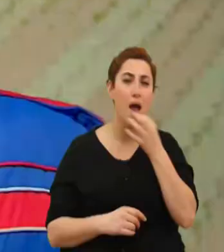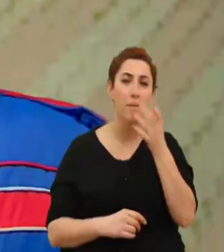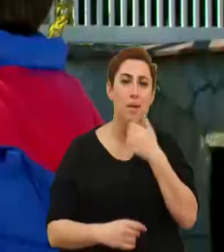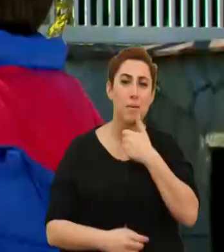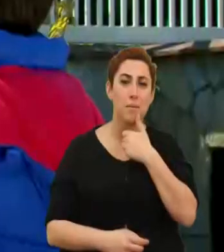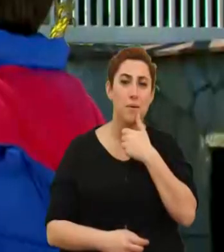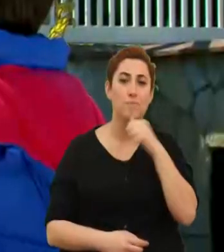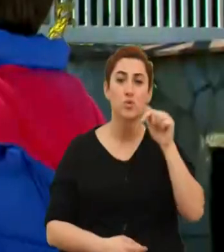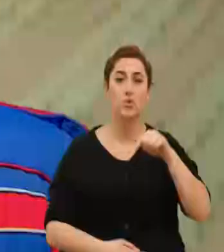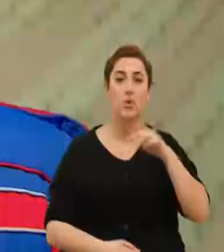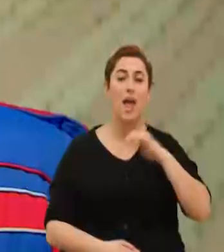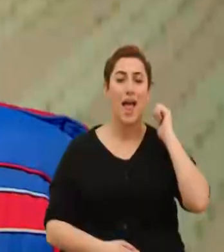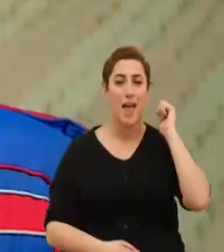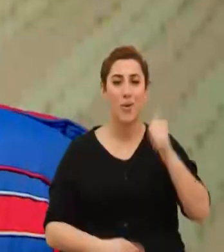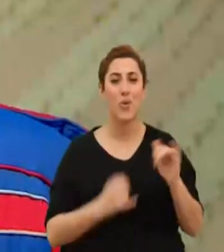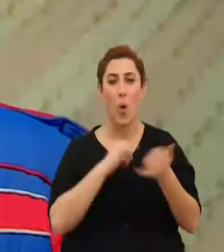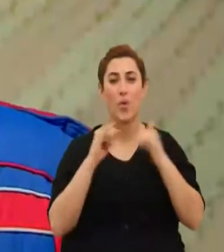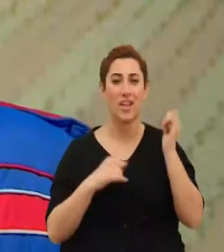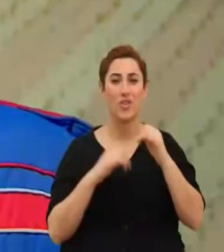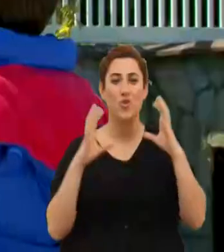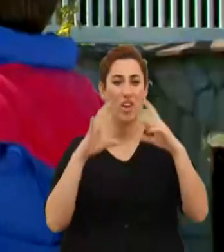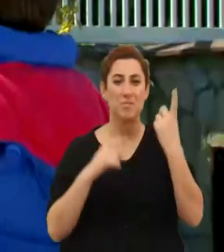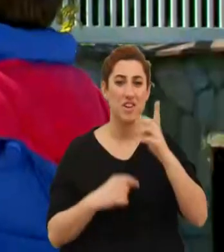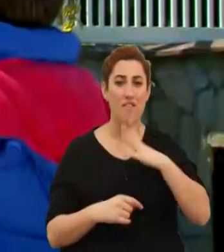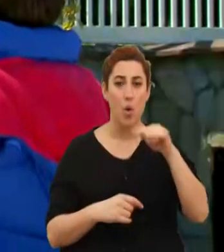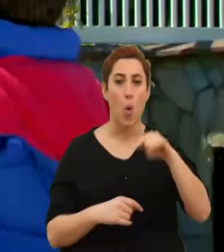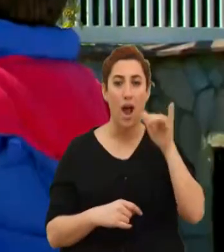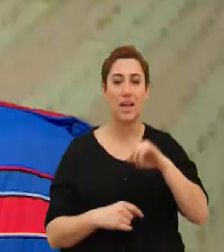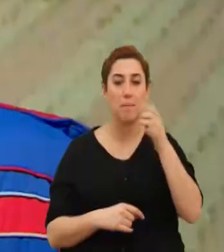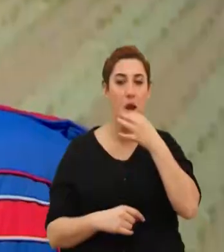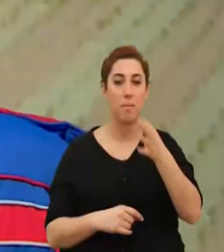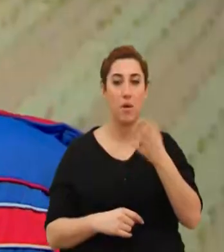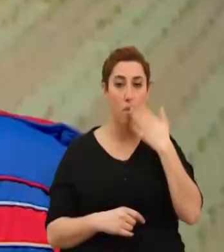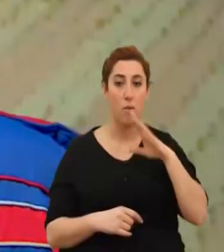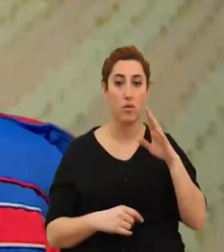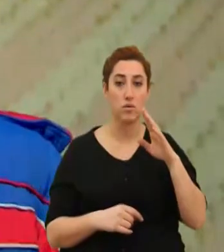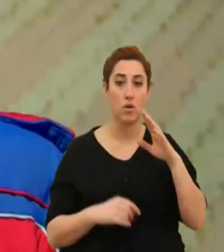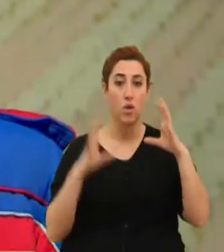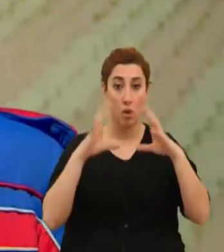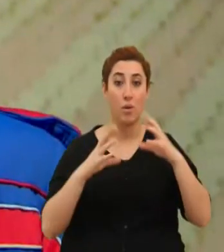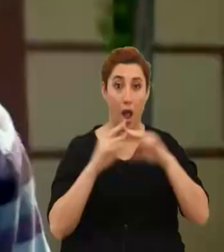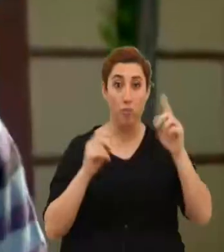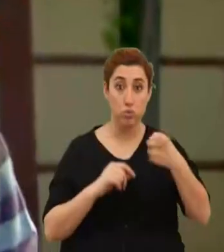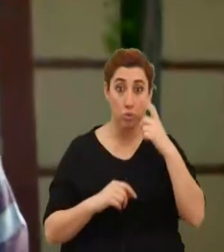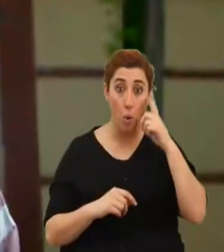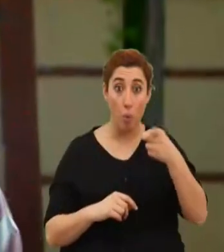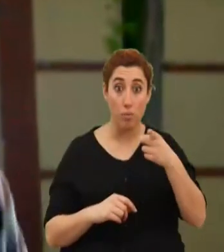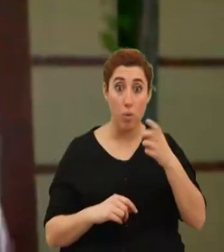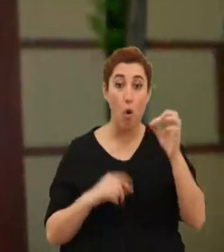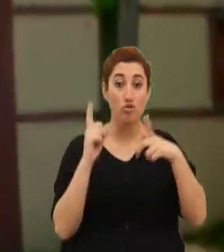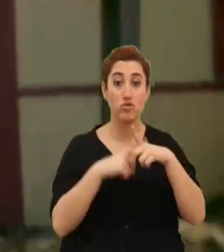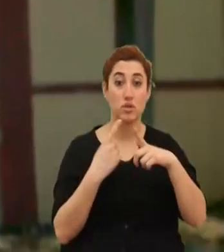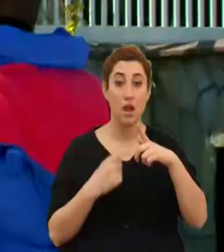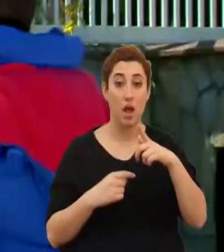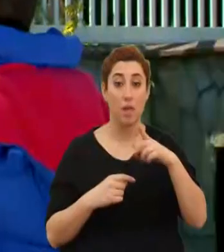haberi baba? Şu her gün oynadığın yuvarlak bir şey var ya, onunla ilgili bir haber. Yoksa kaybolan topumu mu buldun baba, orijinal?